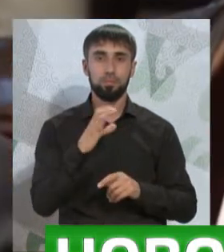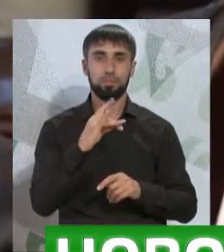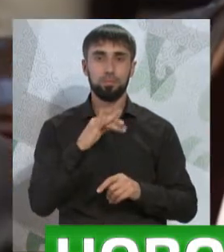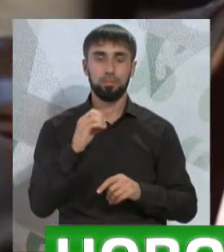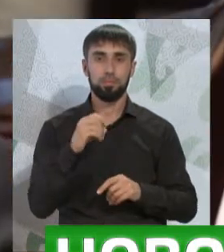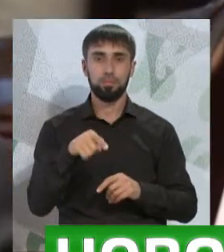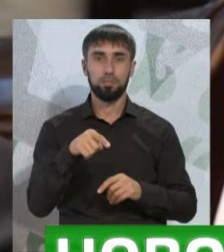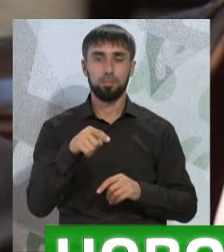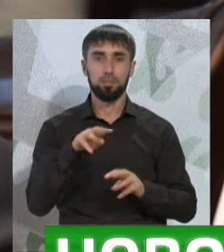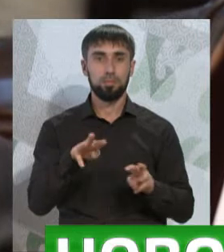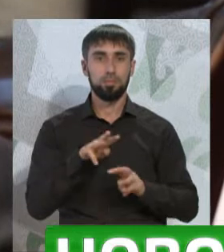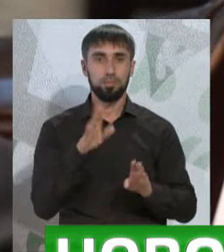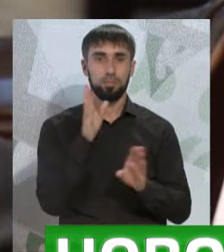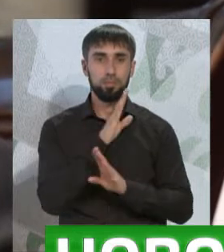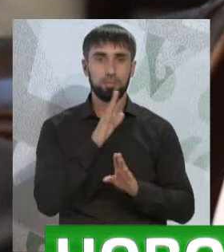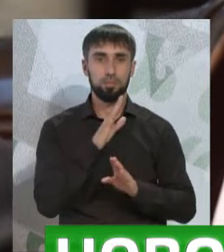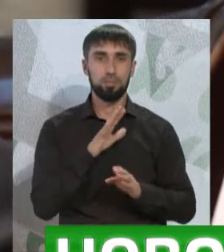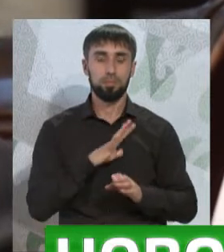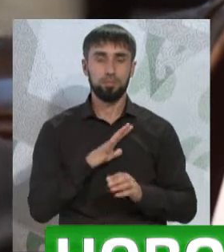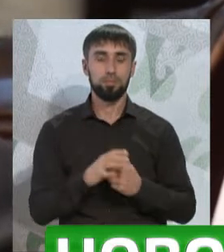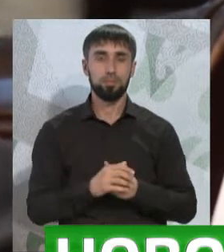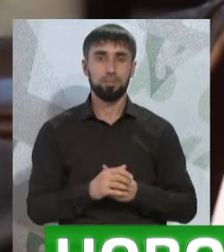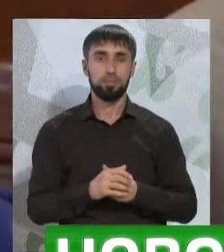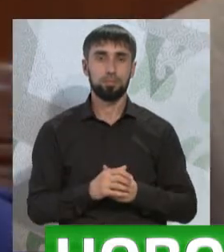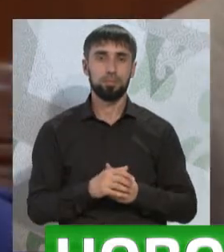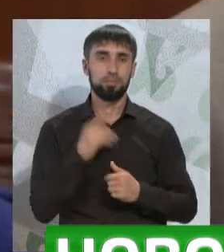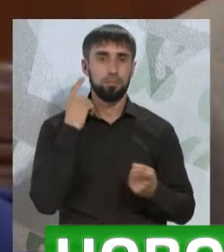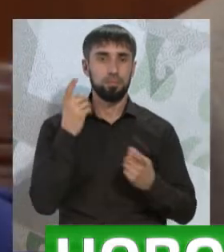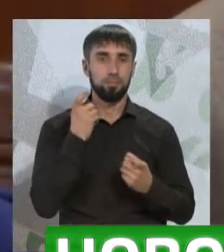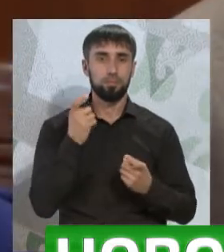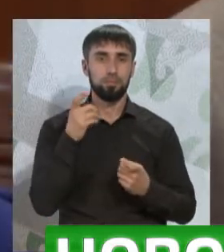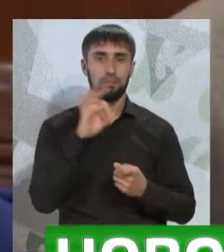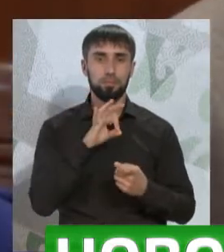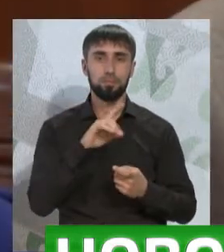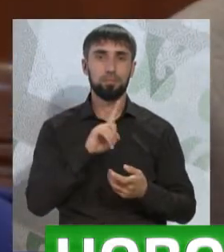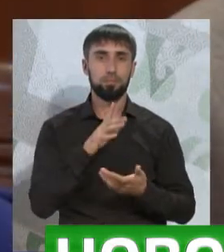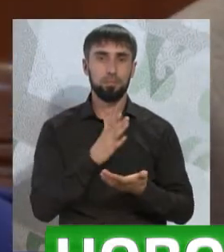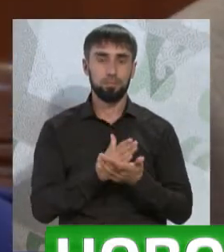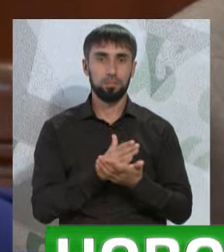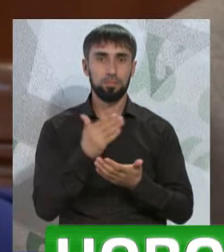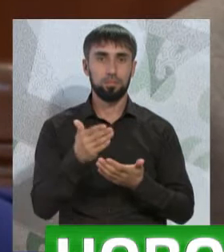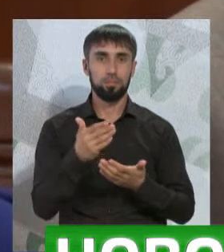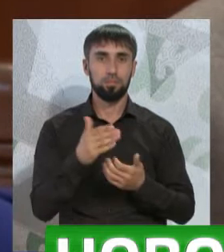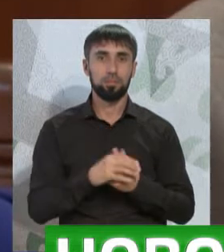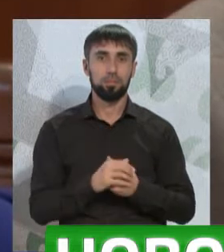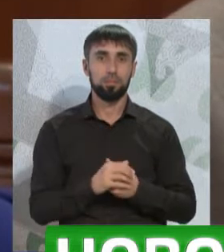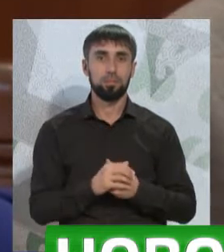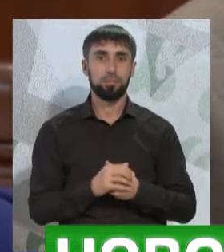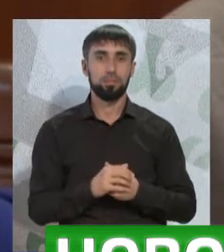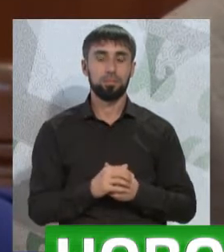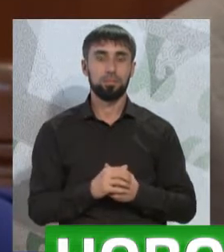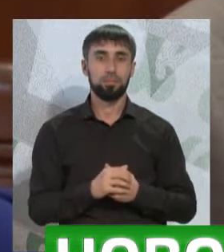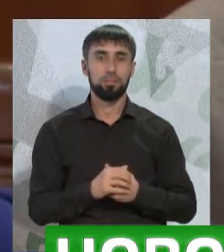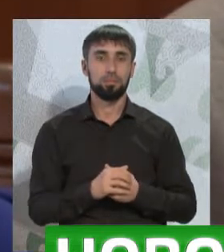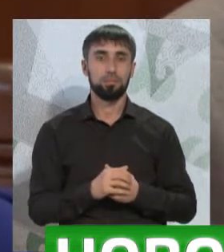республики, Минприроды и Ингушетии прошла проанализирована информация о существующей схеме водоотведения и учреждения подведомости Минздрава